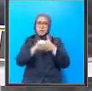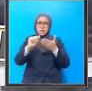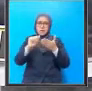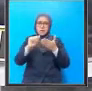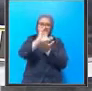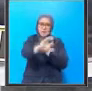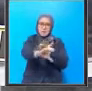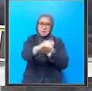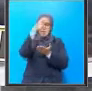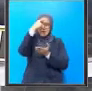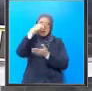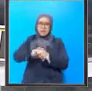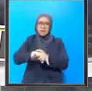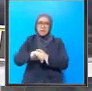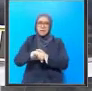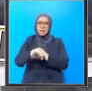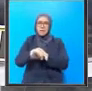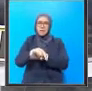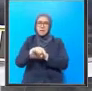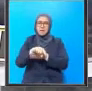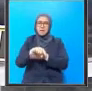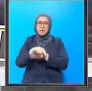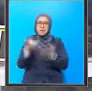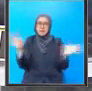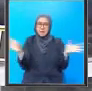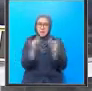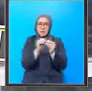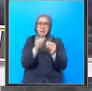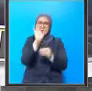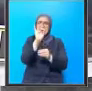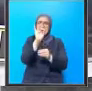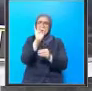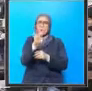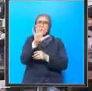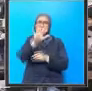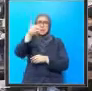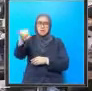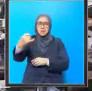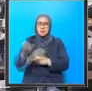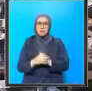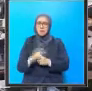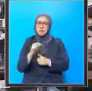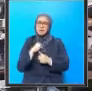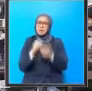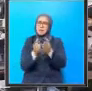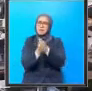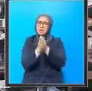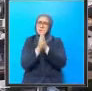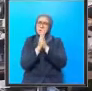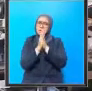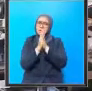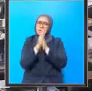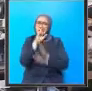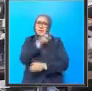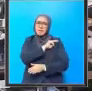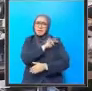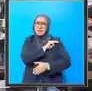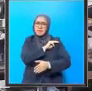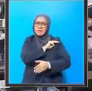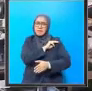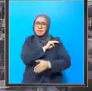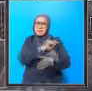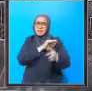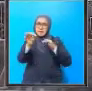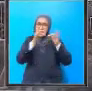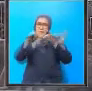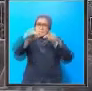kepada 8.5 juta. Minta Menteri memberi maklumat terperinci negara mana pegawai, jenis